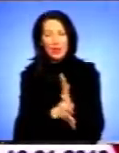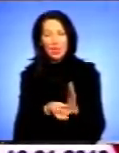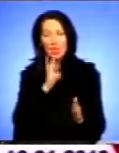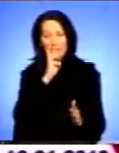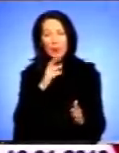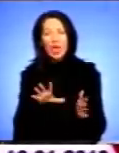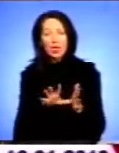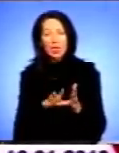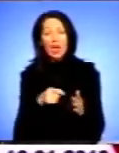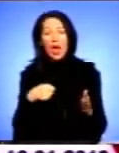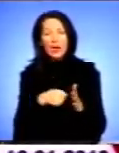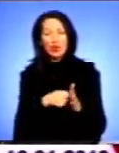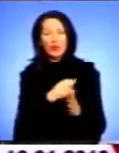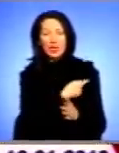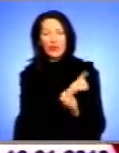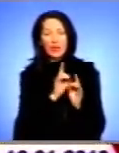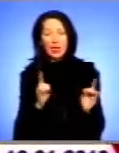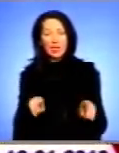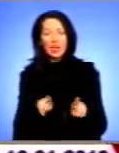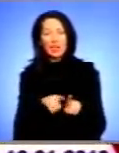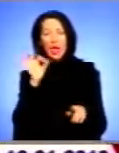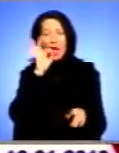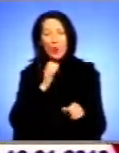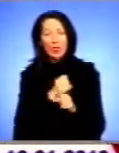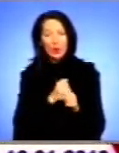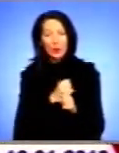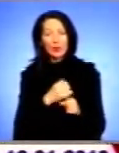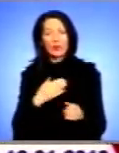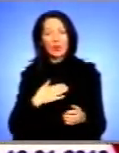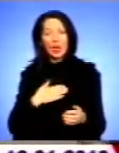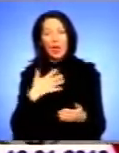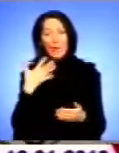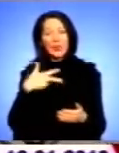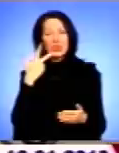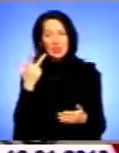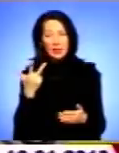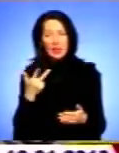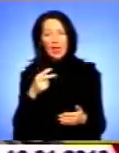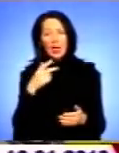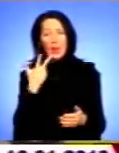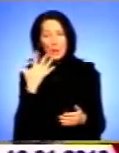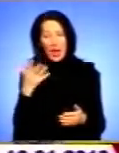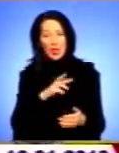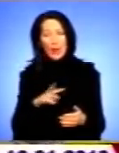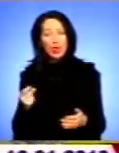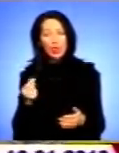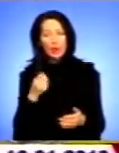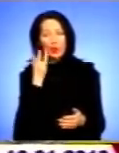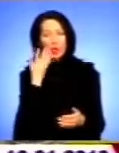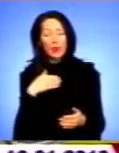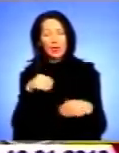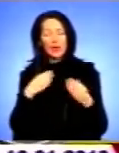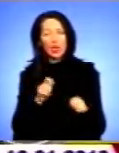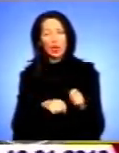харчування у лікарнях та медикаменти. Екстрена медична допомога потребується 55,3 мільйона гривень. Коли ми давали контроль на Міністерство